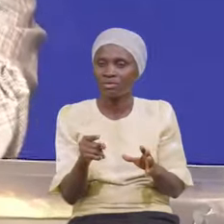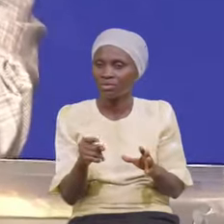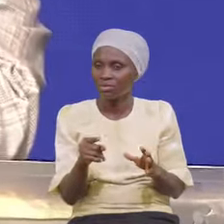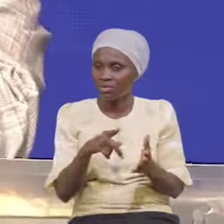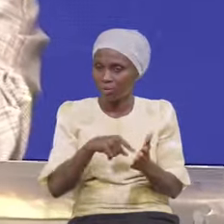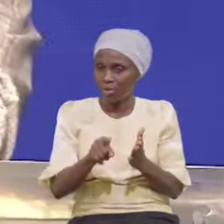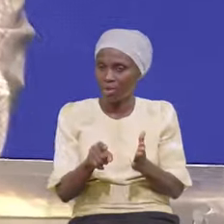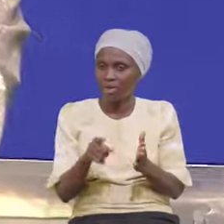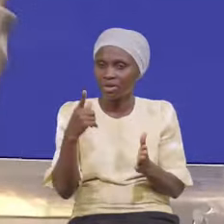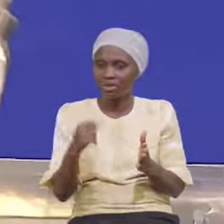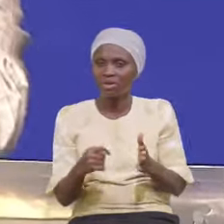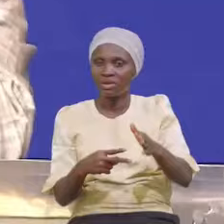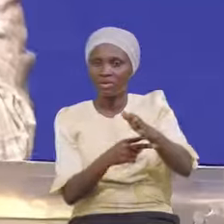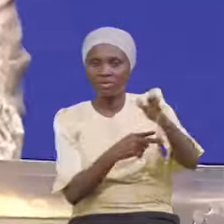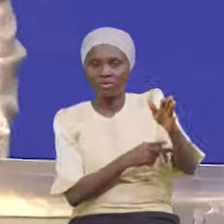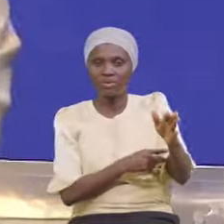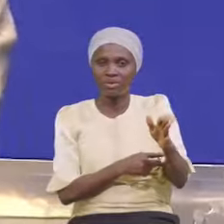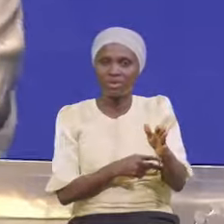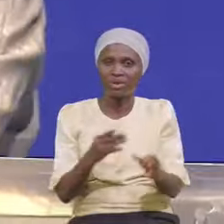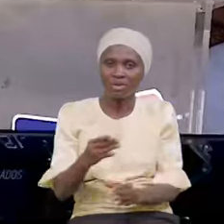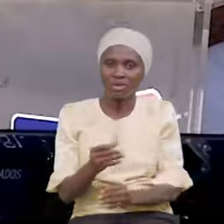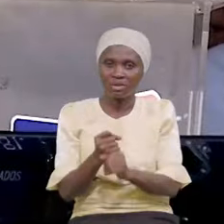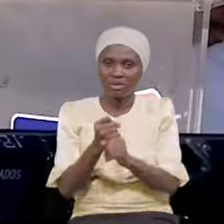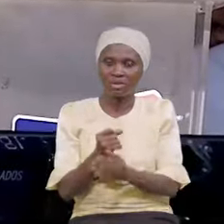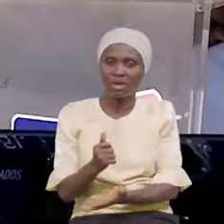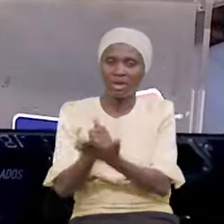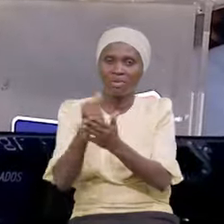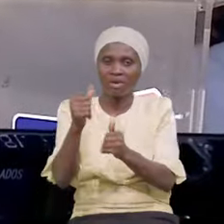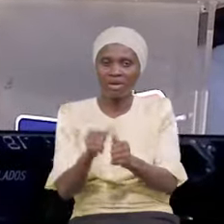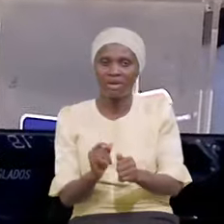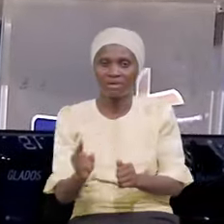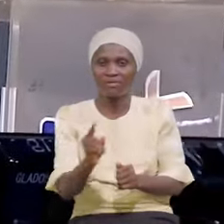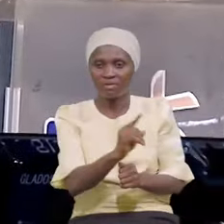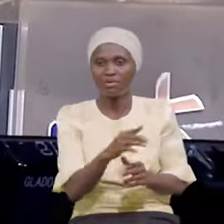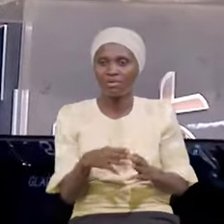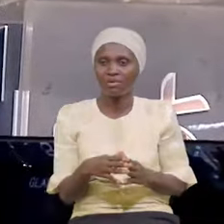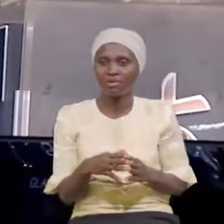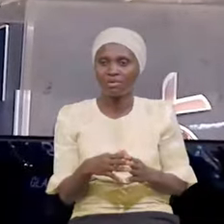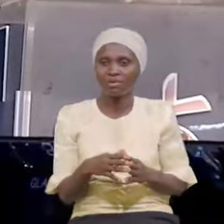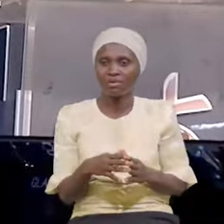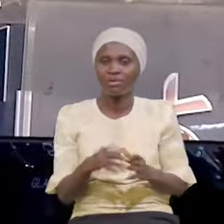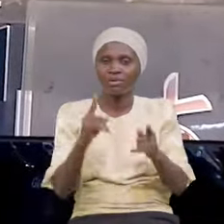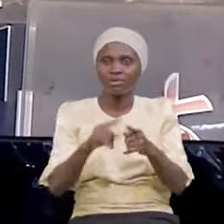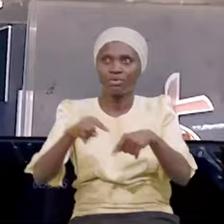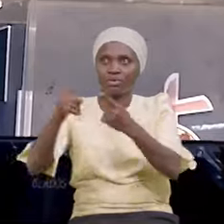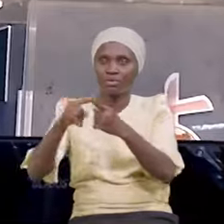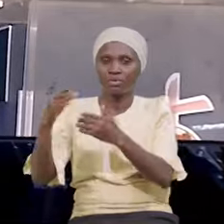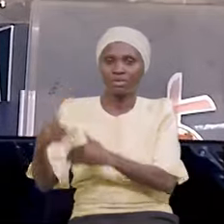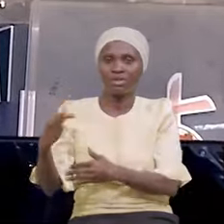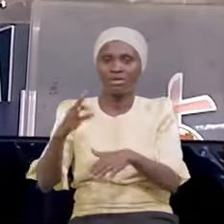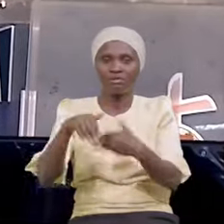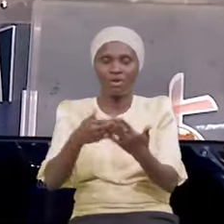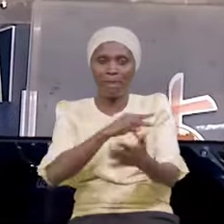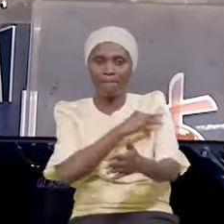లేదు. రీచ్ గెట్స్ ఎవరీవన్. ఈ వారది అందరికీ ఆహ్వానం చెప్తోంది. సైట్ ఆఫ్ ది ఆల్మైటీ గాడ్. సర్వశక్తిగల